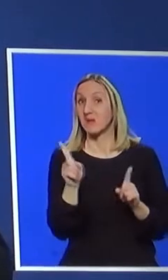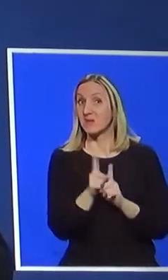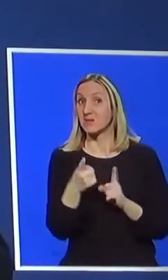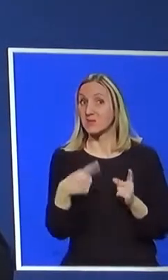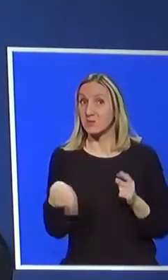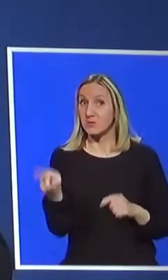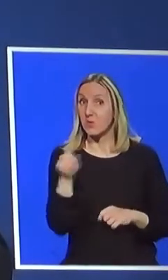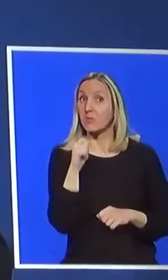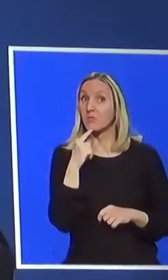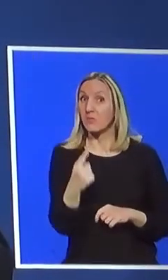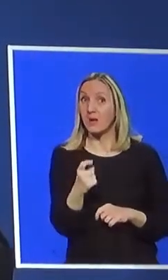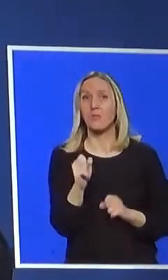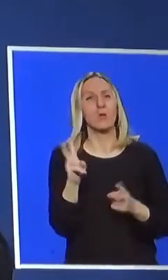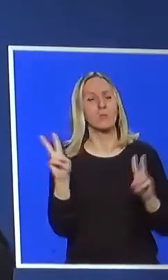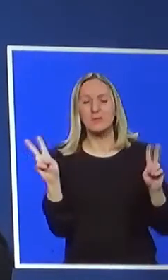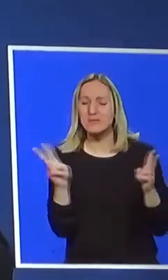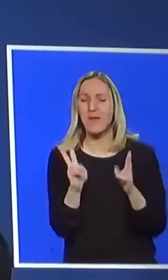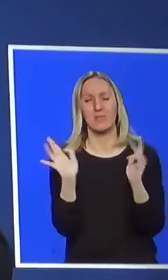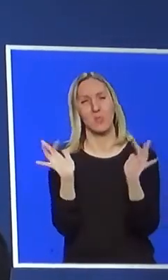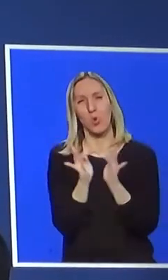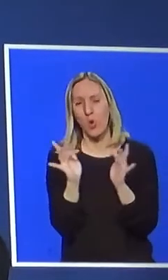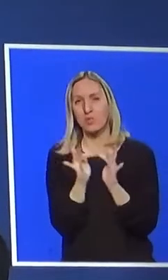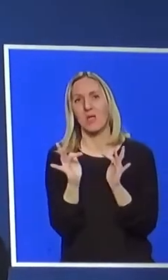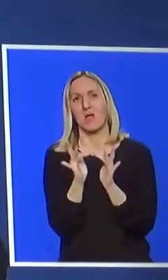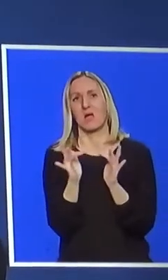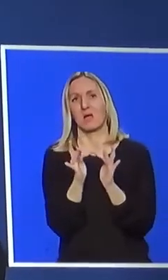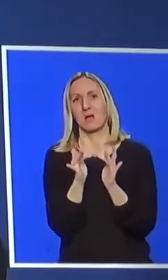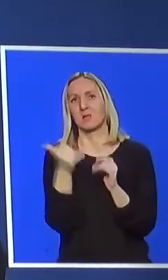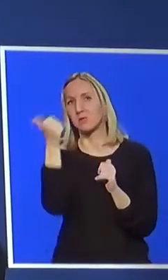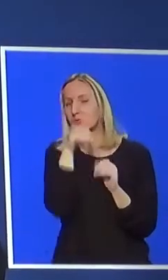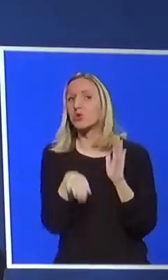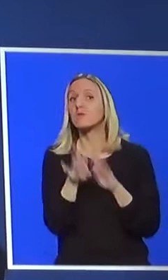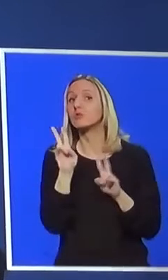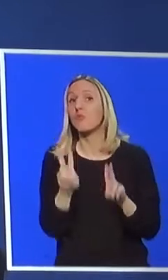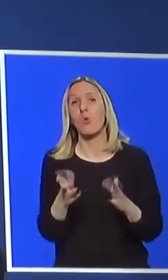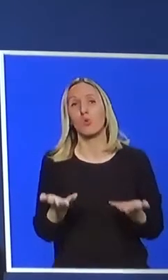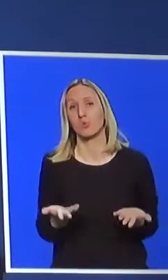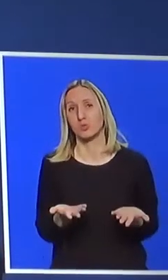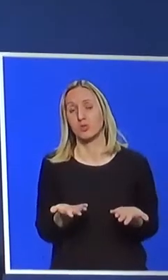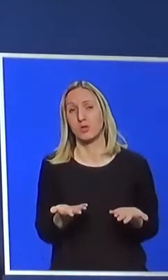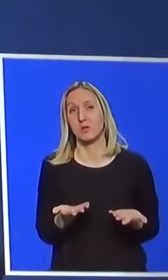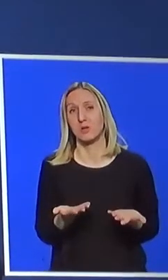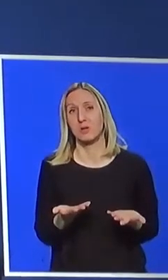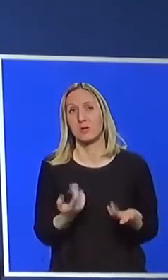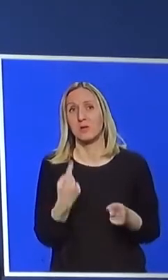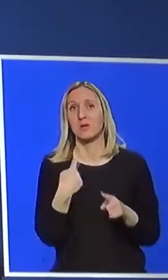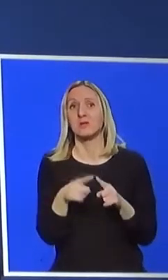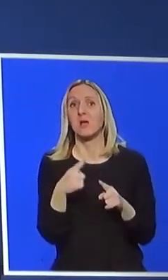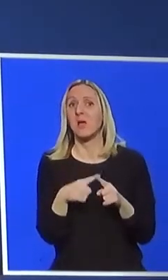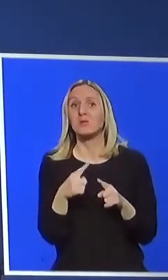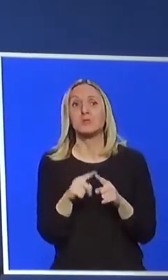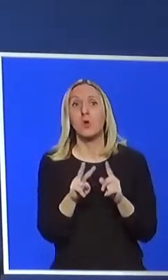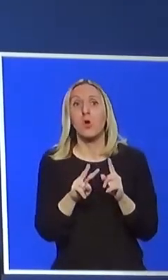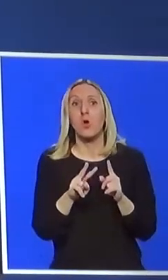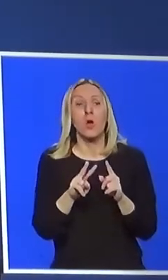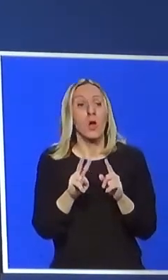činiti, a to da smanjujemo kontakte što je moguće više, jer drugog izlaza